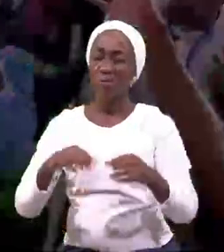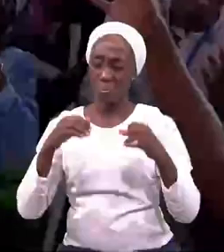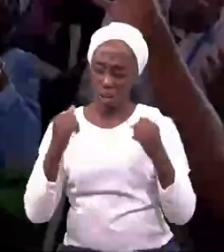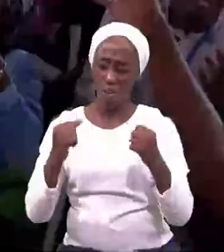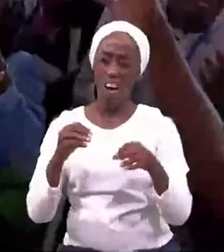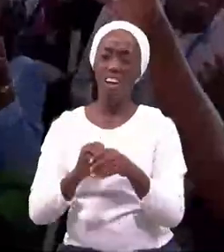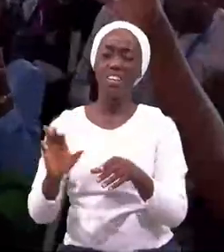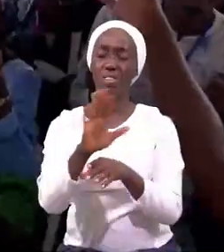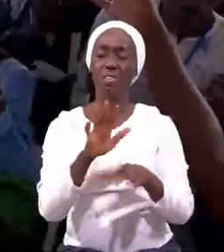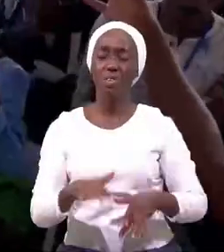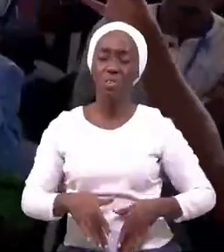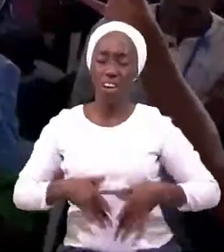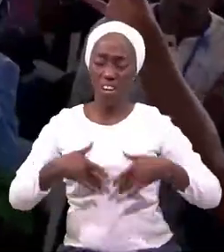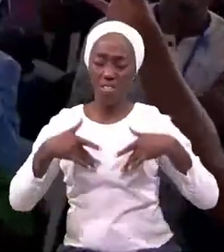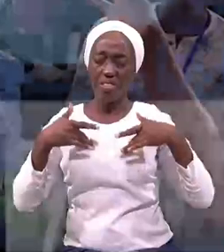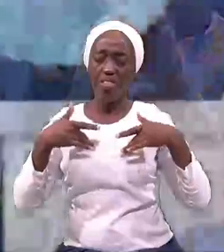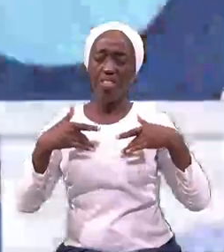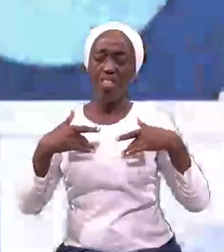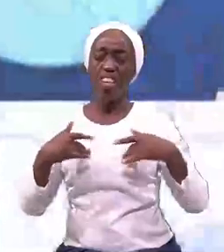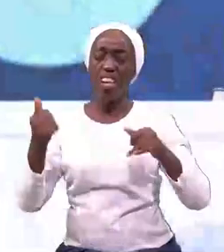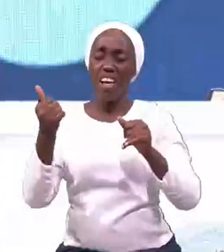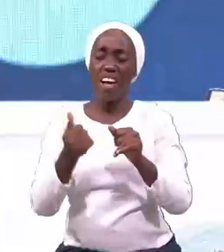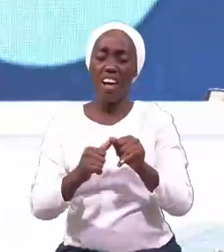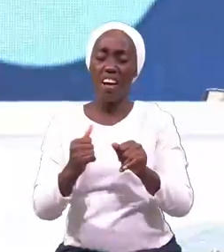La dynamite dans ta vie.